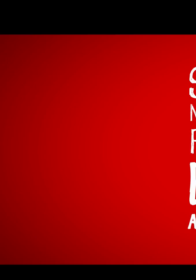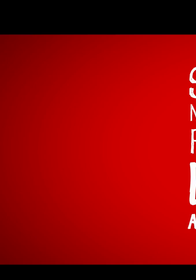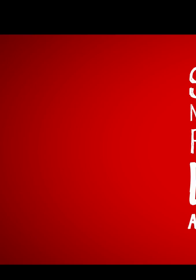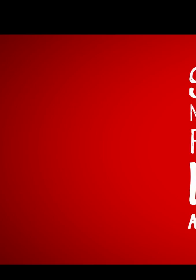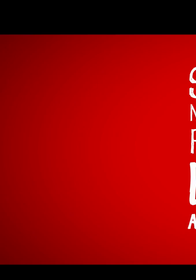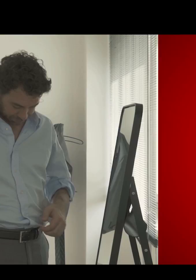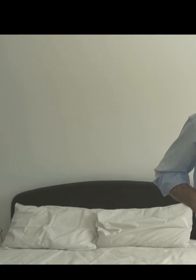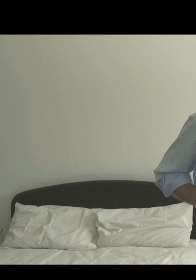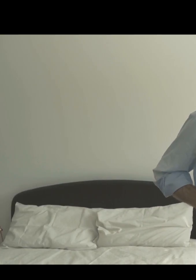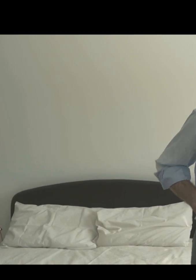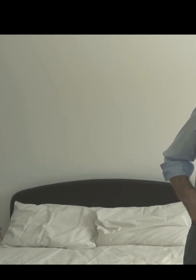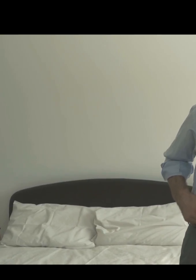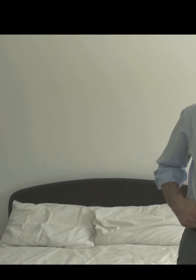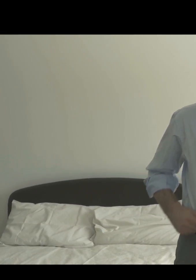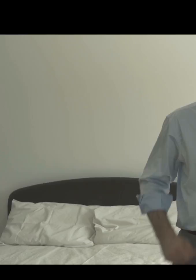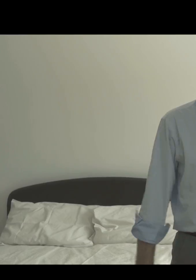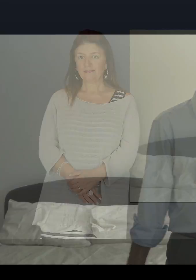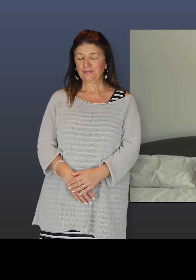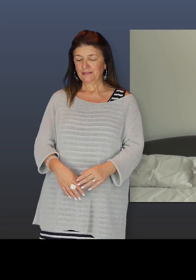Story.